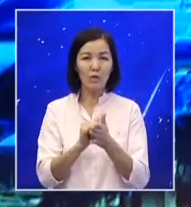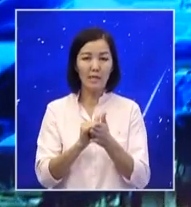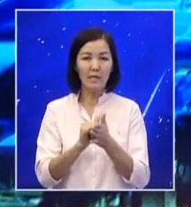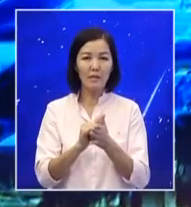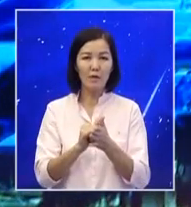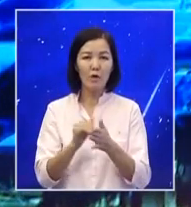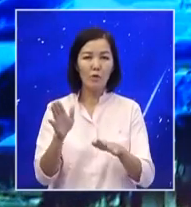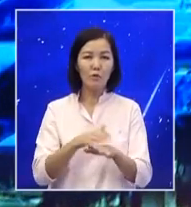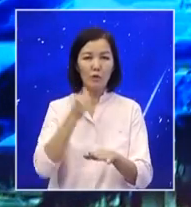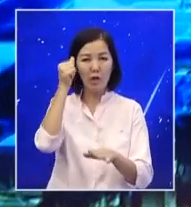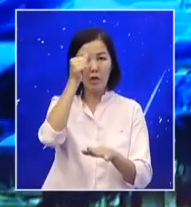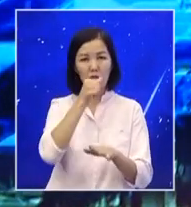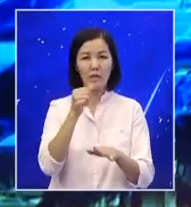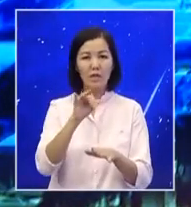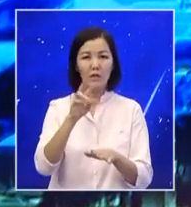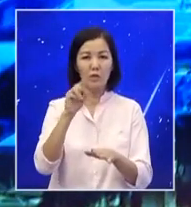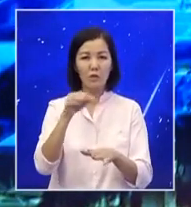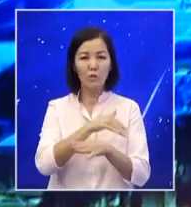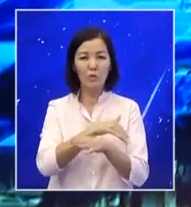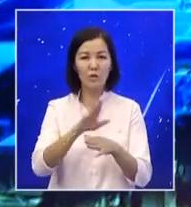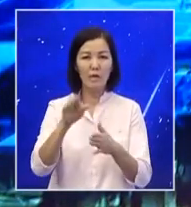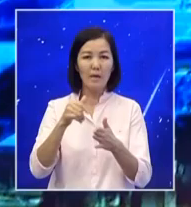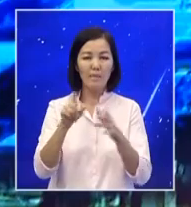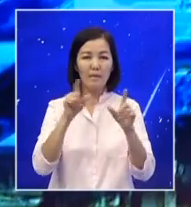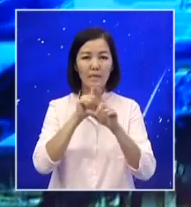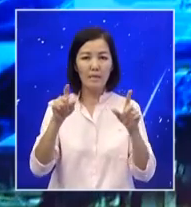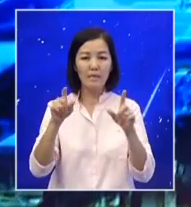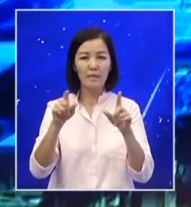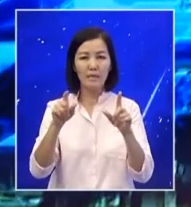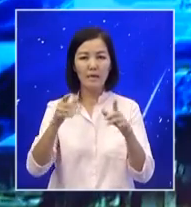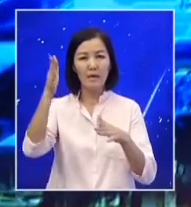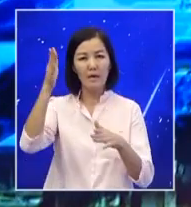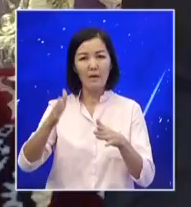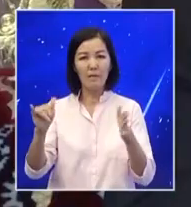көп жылдар қызмет еткен Жансүгір көшесіндегі бас кеңсесінің қабырғасына ілінді.